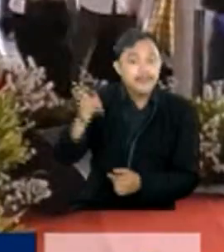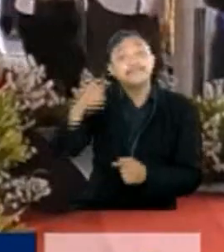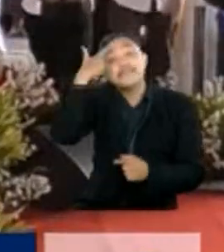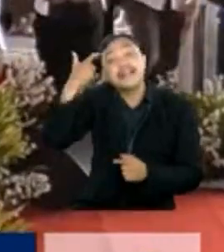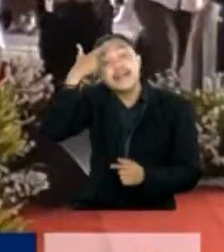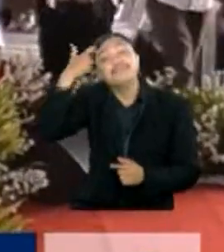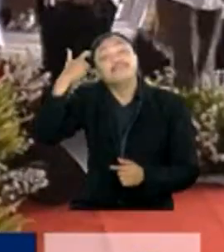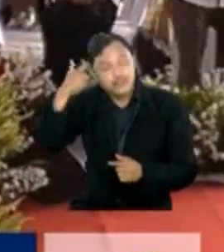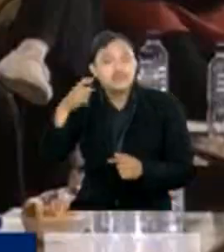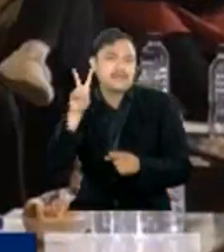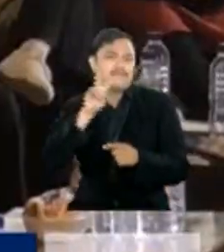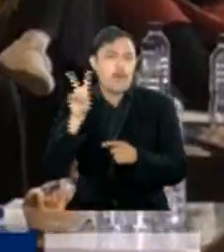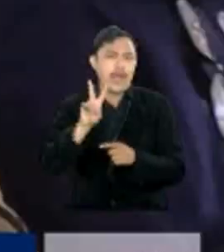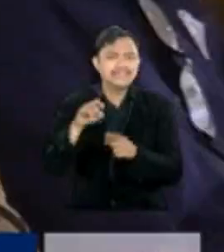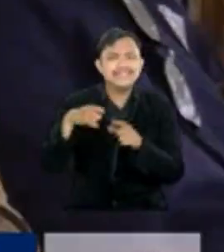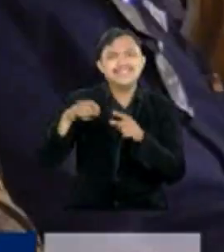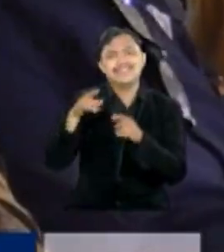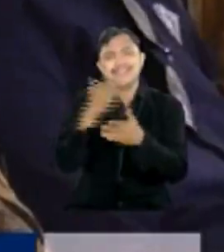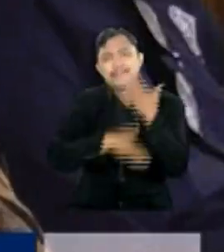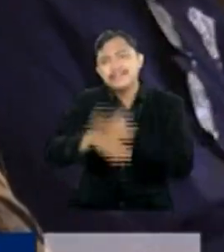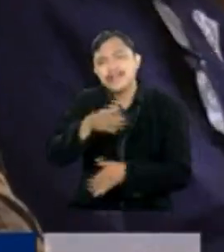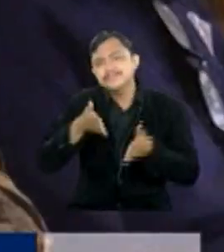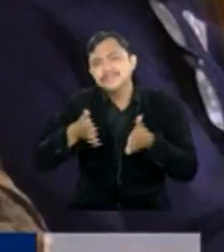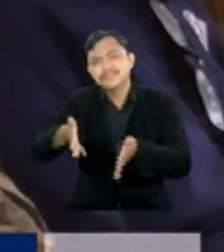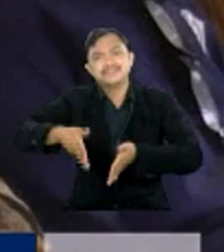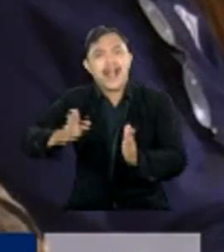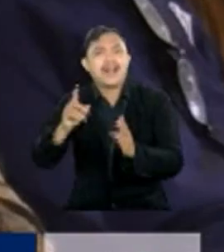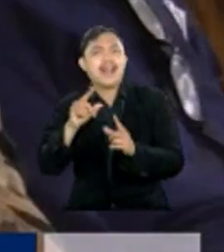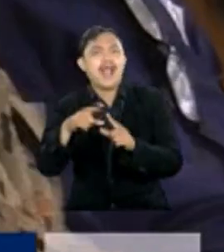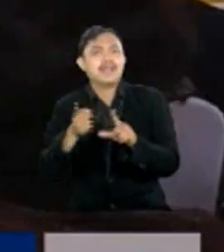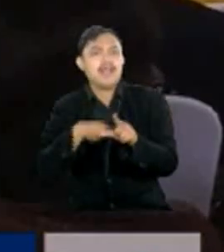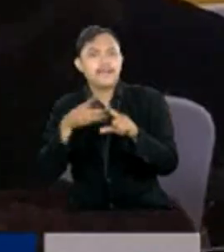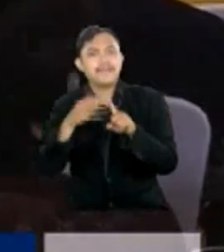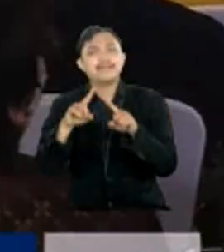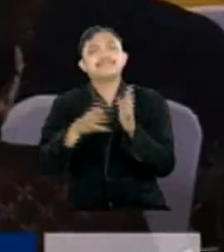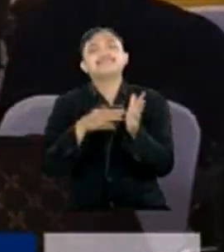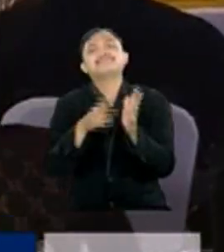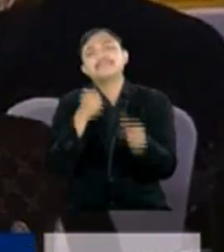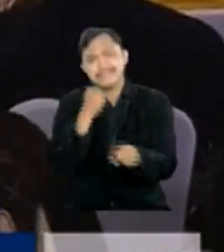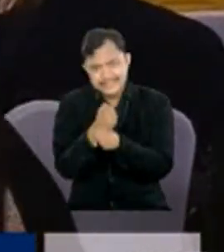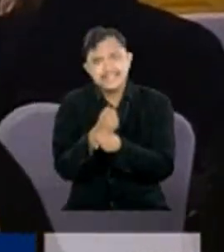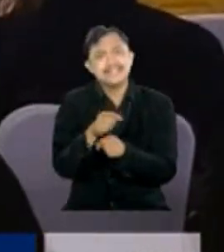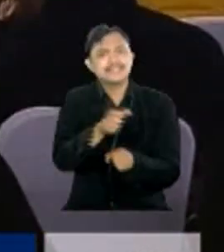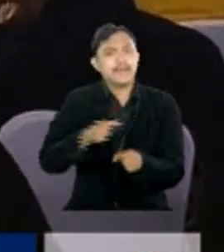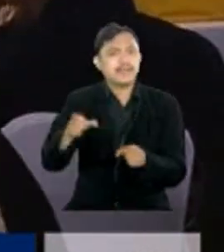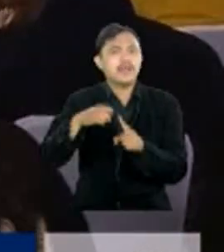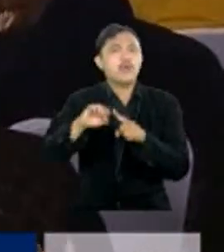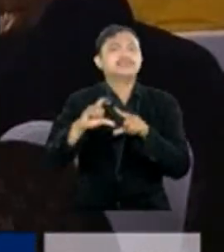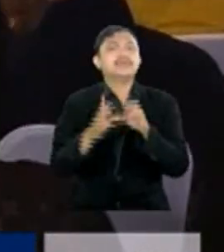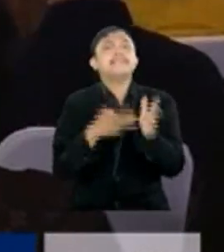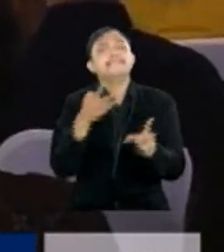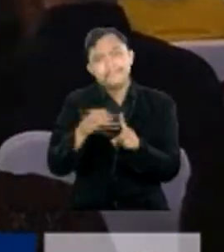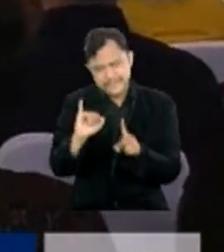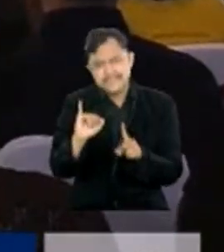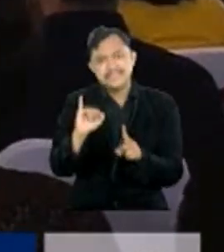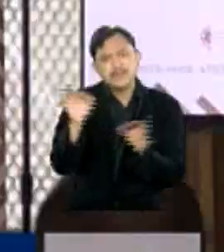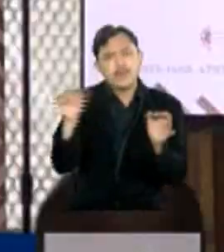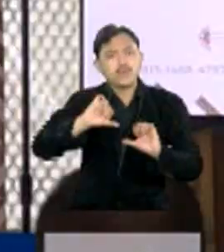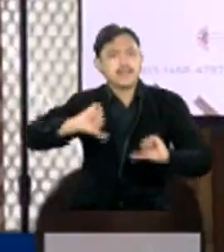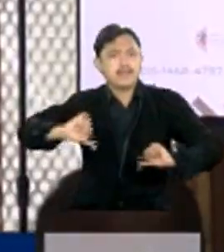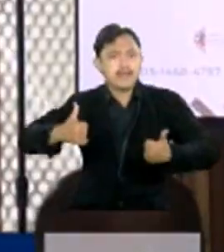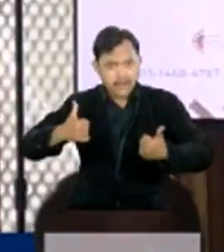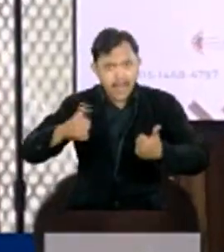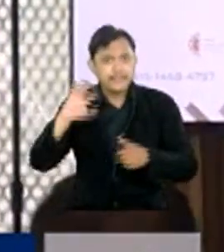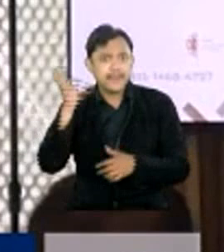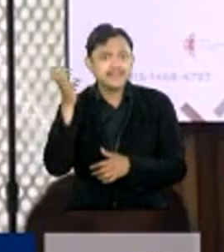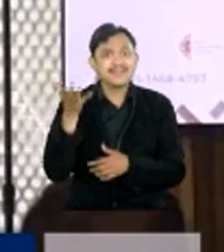Pusat pelatihan vokasi disabilitas ini berada di Jalan Raya Blimbing, Kecamatan Kosambi, Kabupaten Tangerang, Banten.